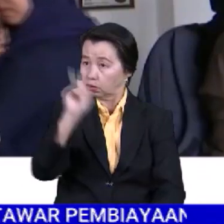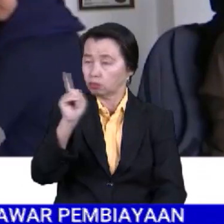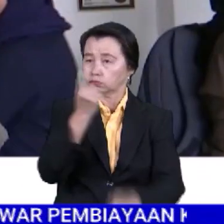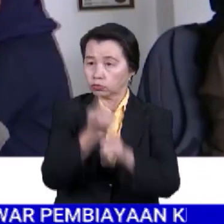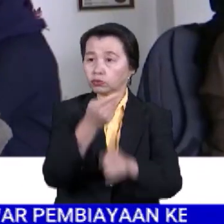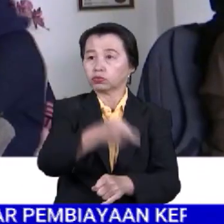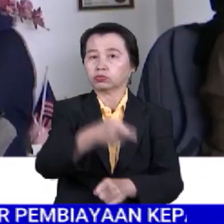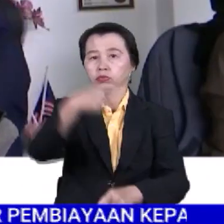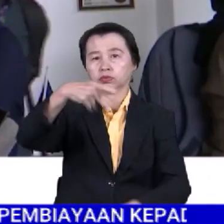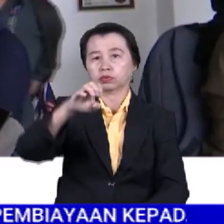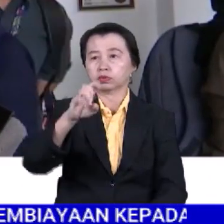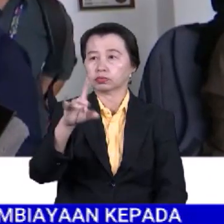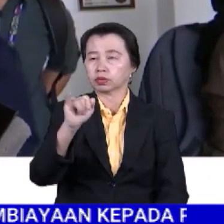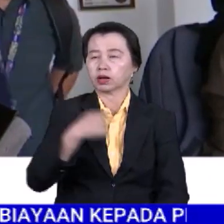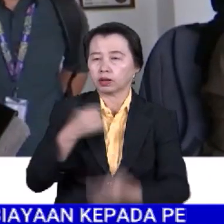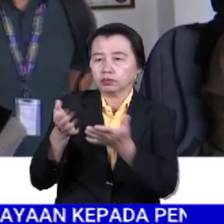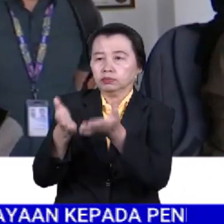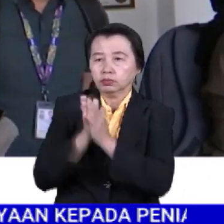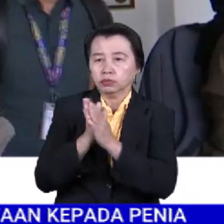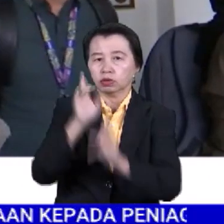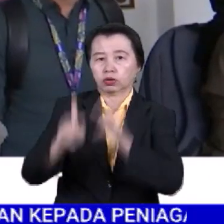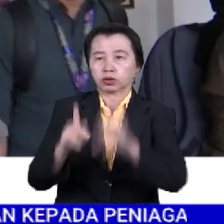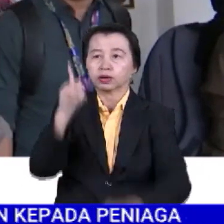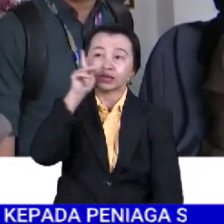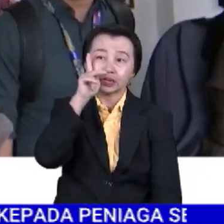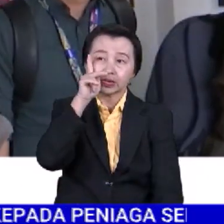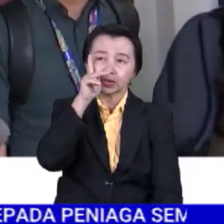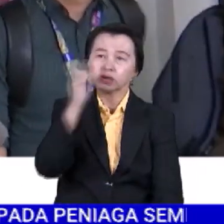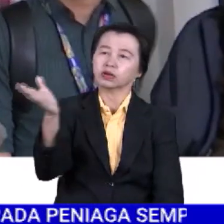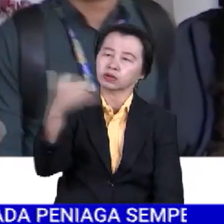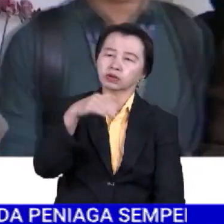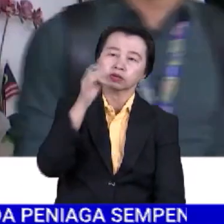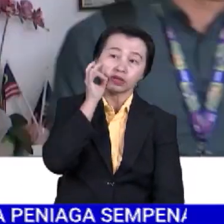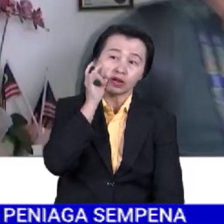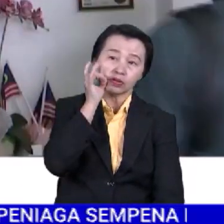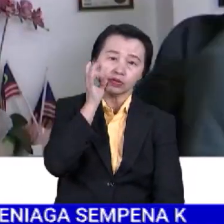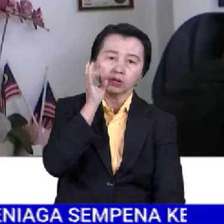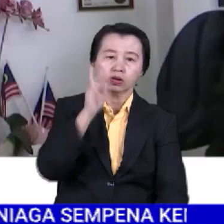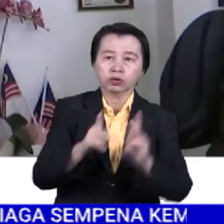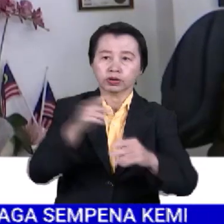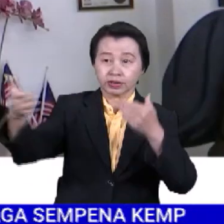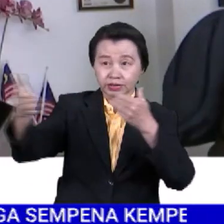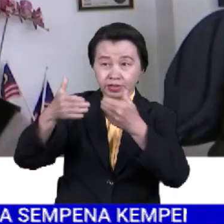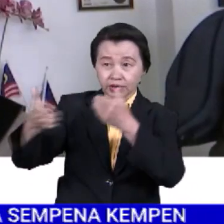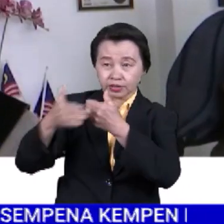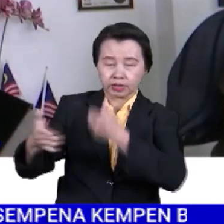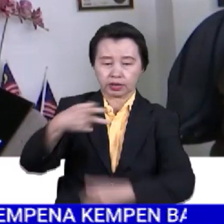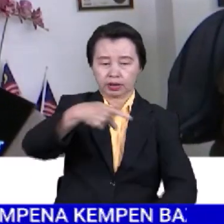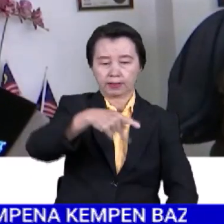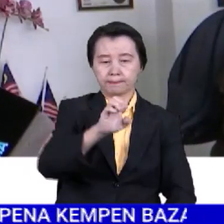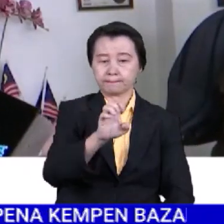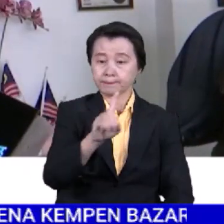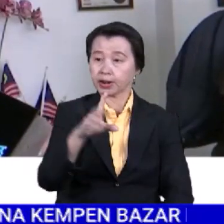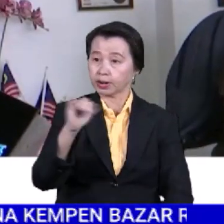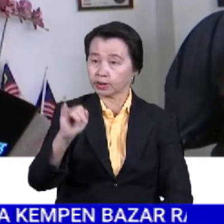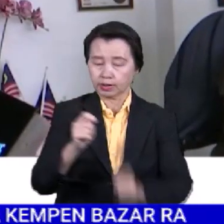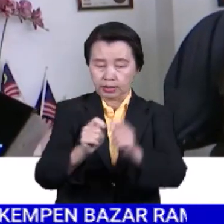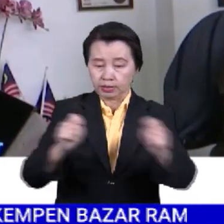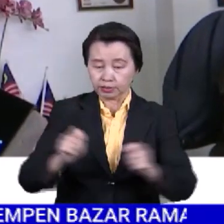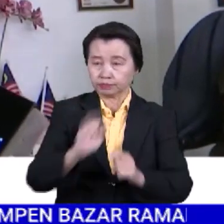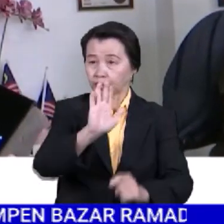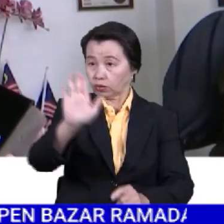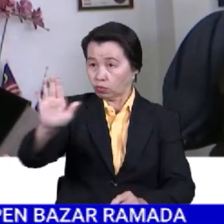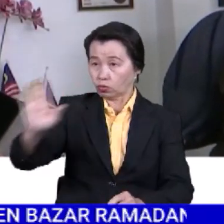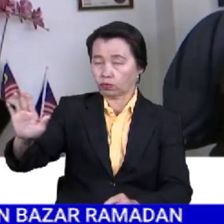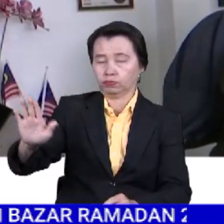saya, saranan saya ialah supaya orang Kedah, orang Alustar dan orang-orang yang berdekatan dengan PEDI di tempat-tempat yang ada